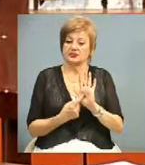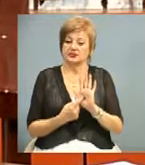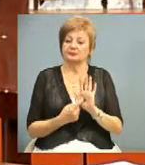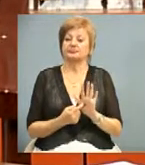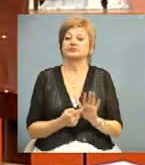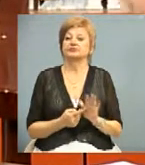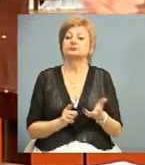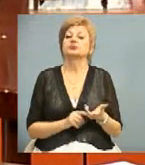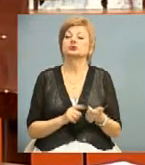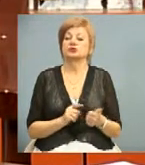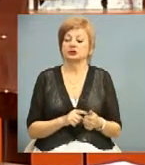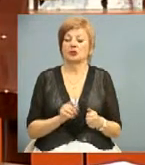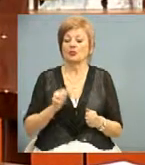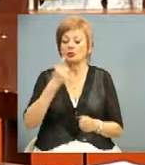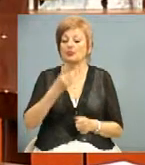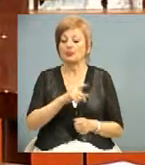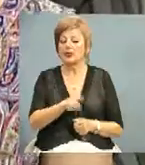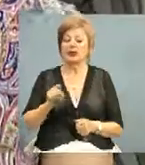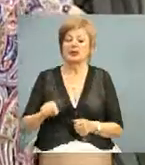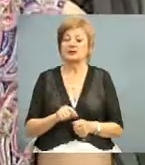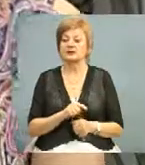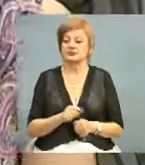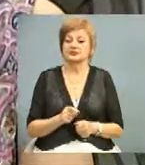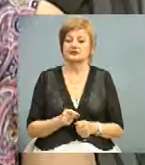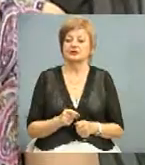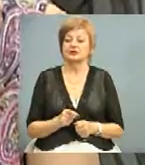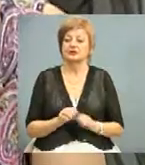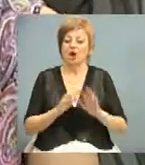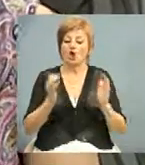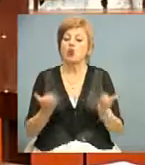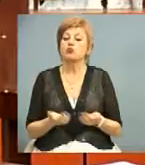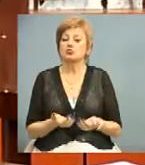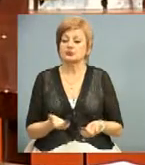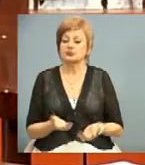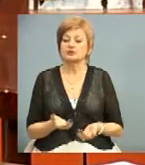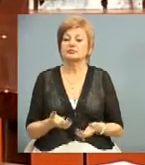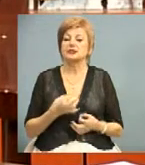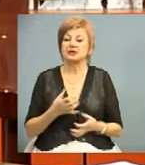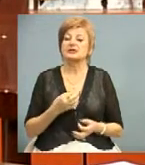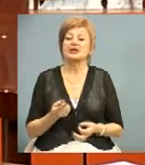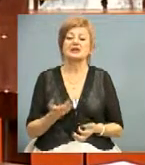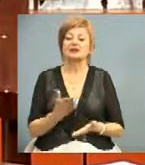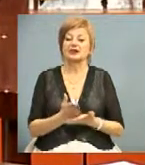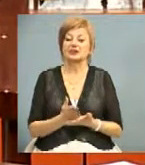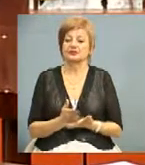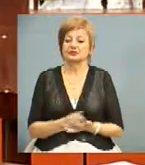материків. Перераховуй, навіть можеш показувати та використовувати нашого помічника глобус. Давай, розповідай, де який материк знаходиться.